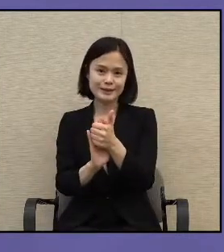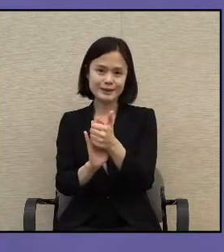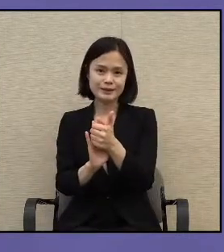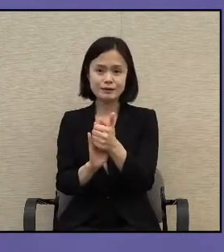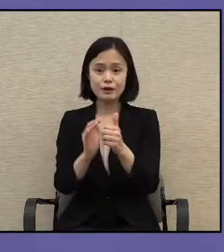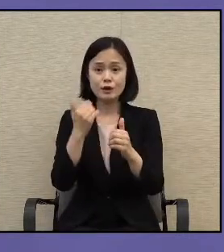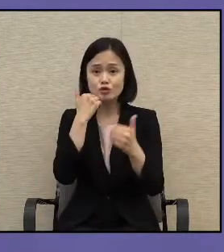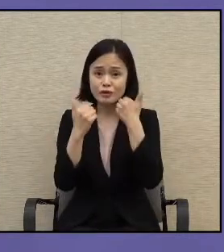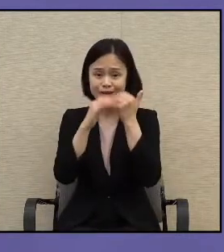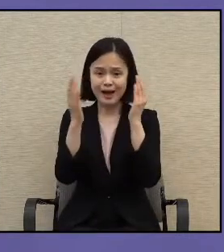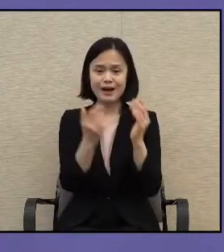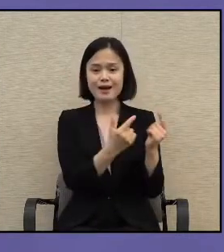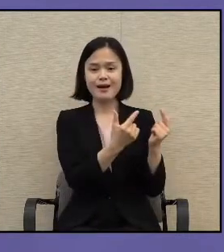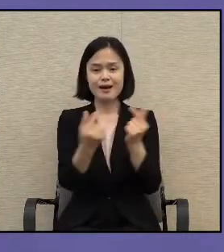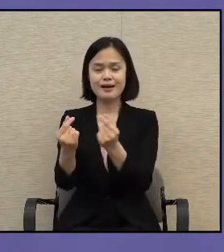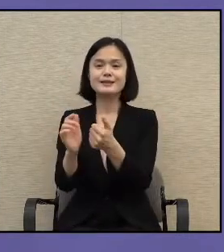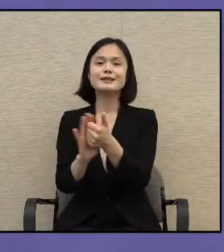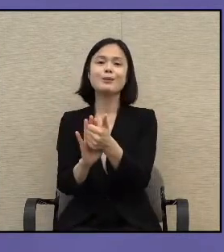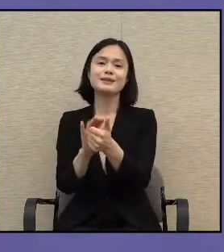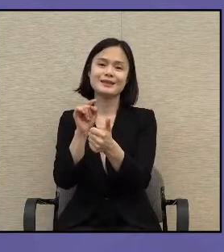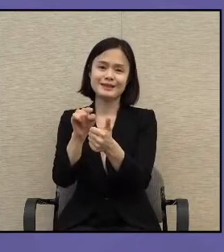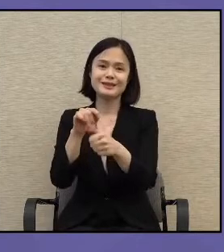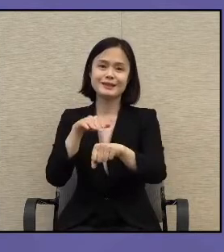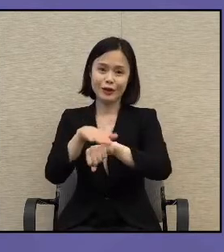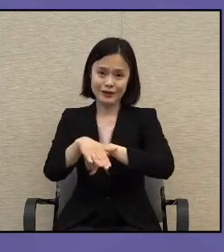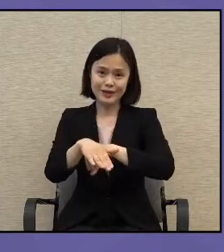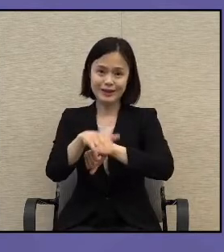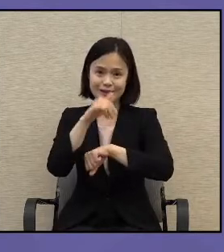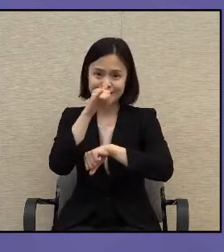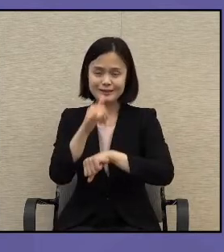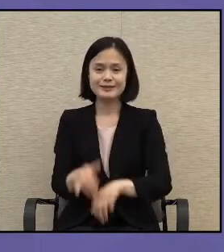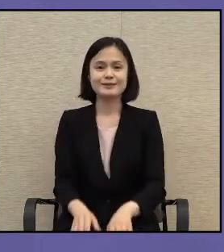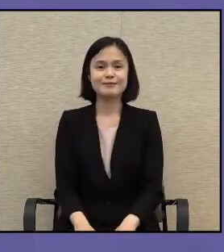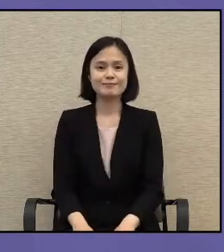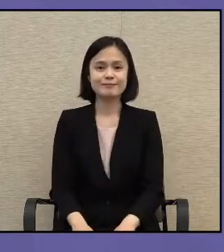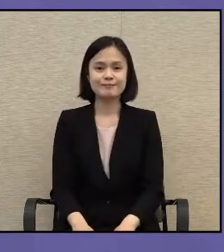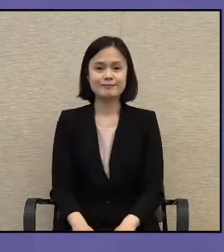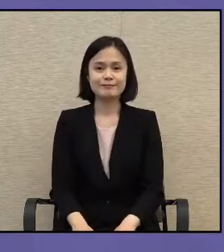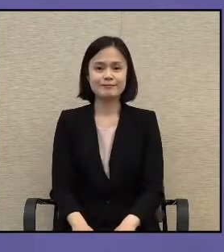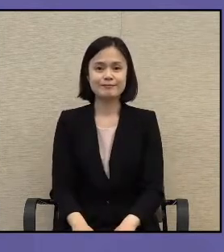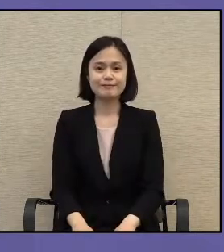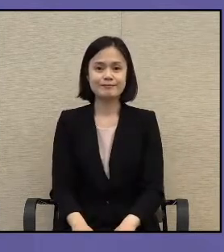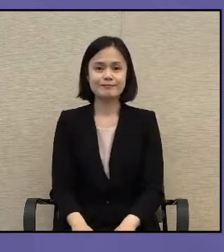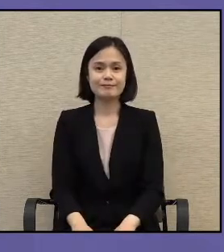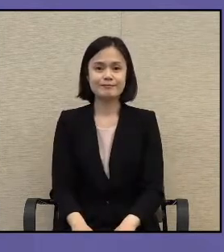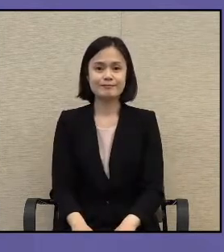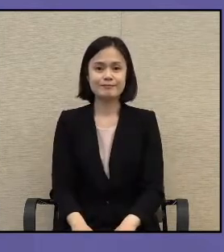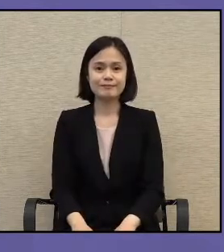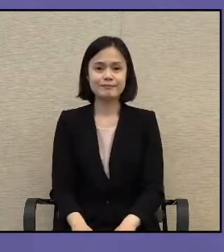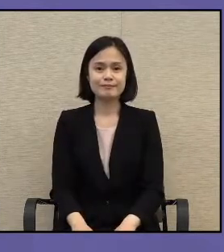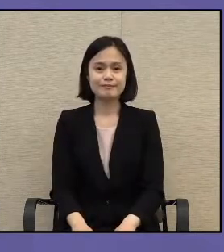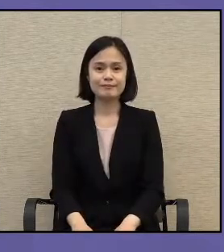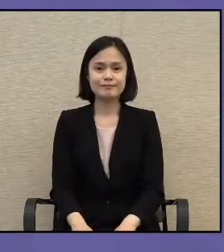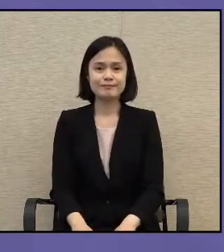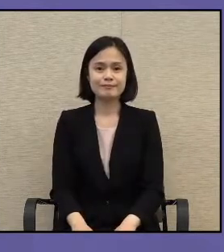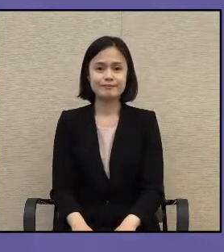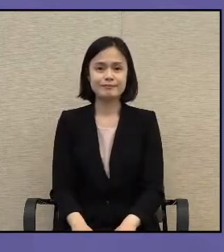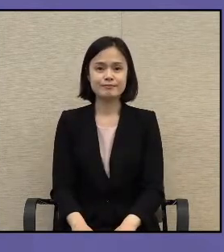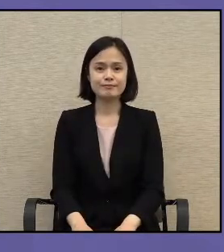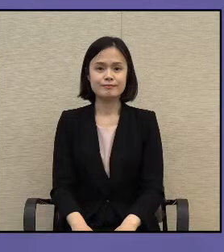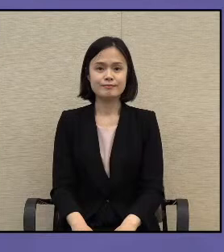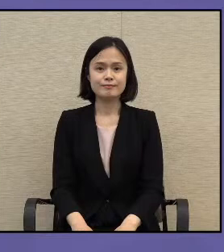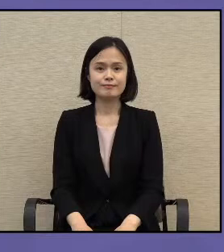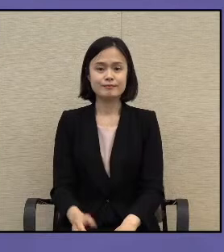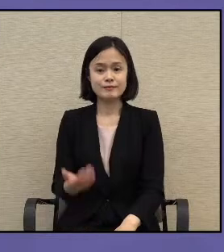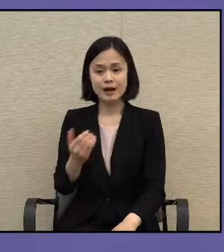서비스를 제공하는 소셜 서비스 형태로서 나누어질 수 있다. 제가 아까 앞에서 이야기했었던 두 가지 차원과